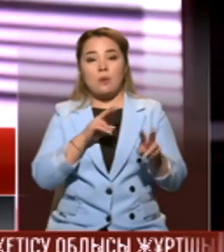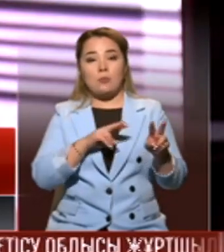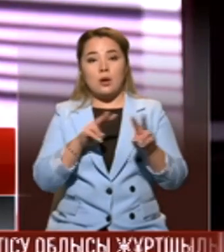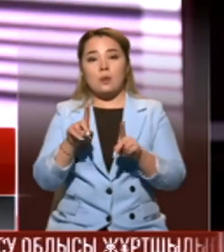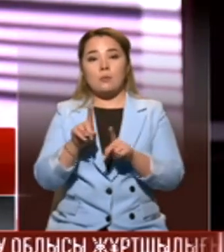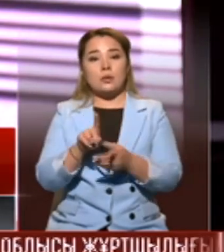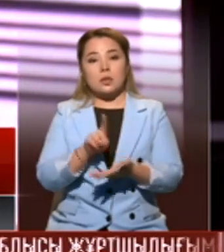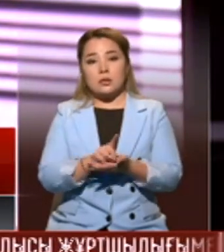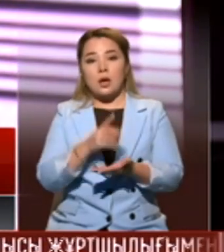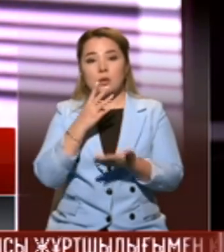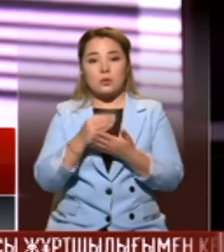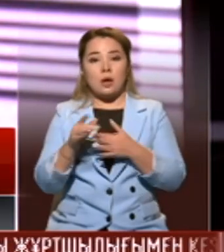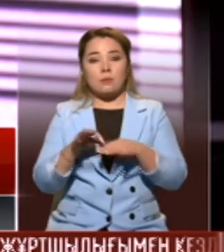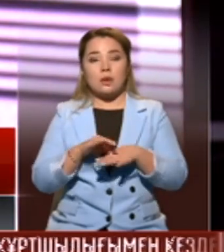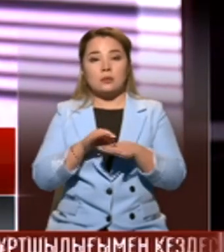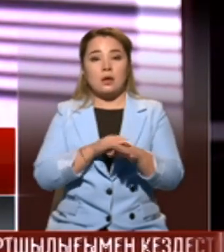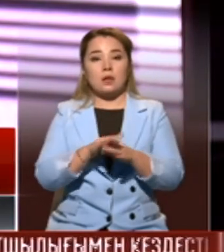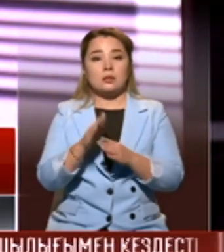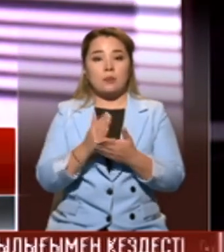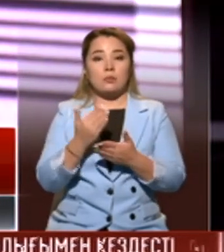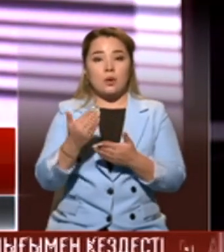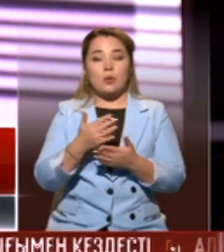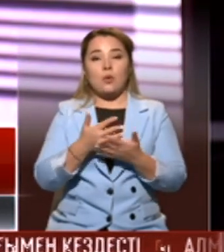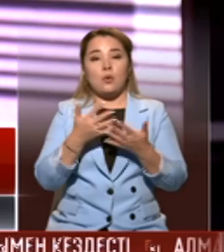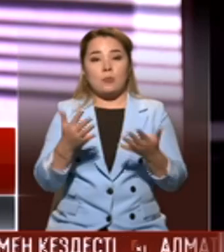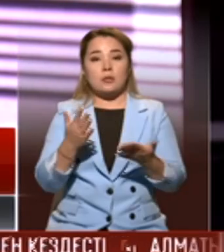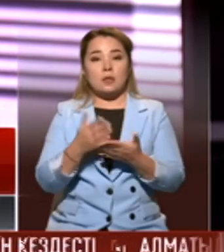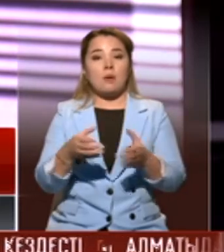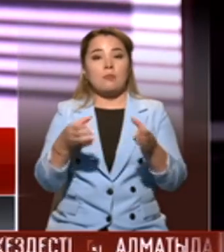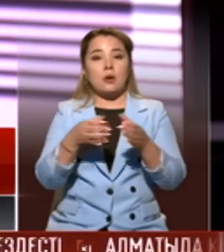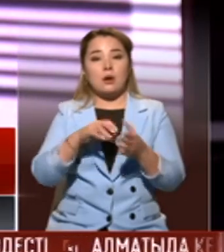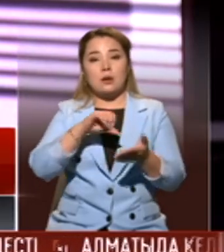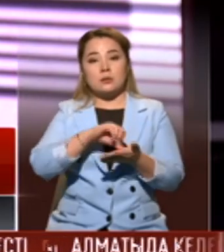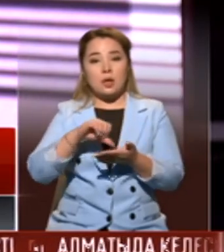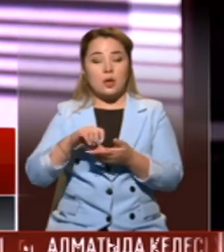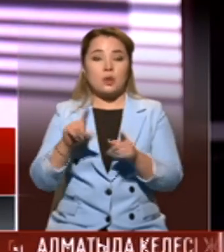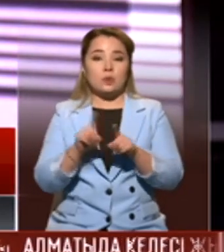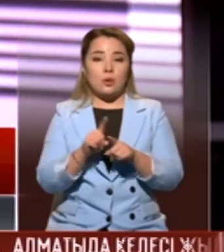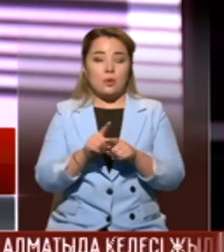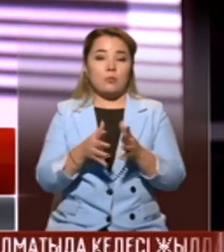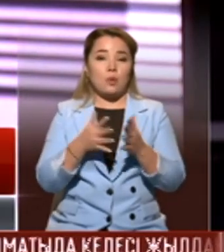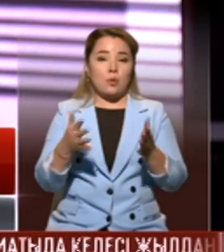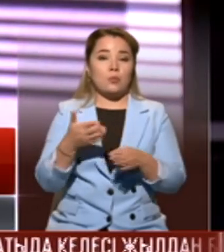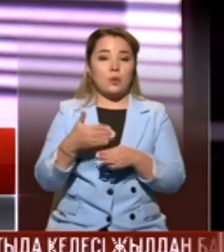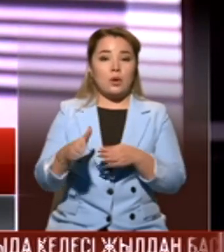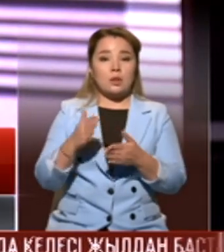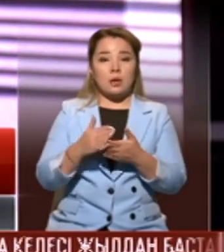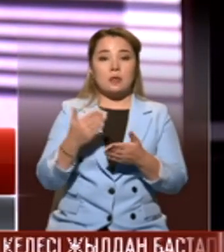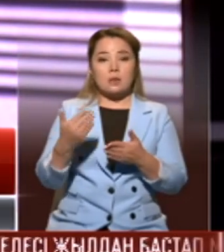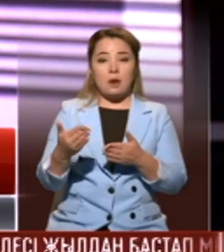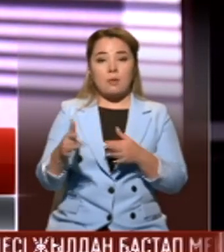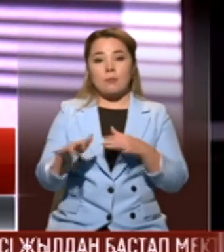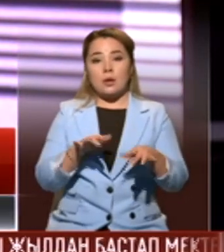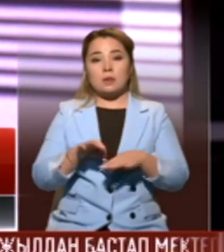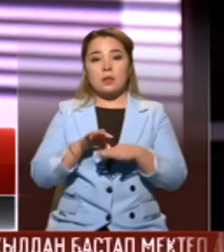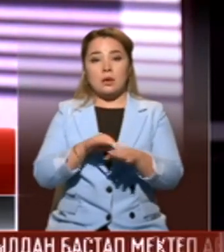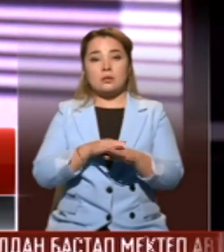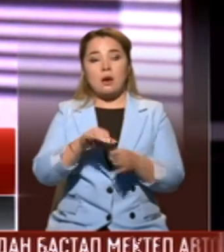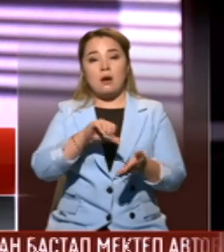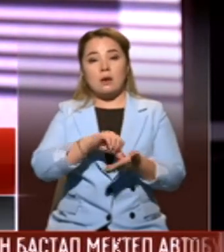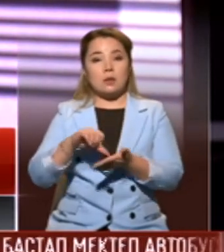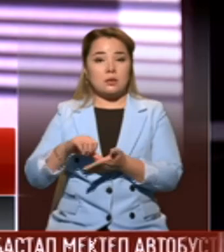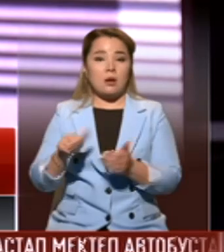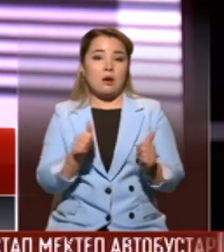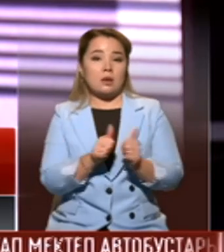бақылаушының міндеті ол сайлау процесін бақылау. Бірақ көбінесе партия атынан қатысатын бақылаушылардың басым көпшілігі олар процесте емес, қасындағы